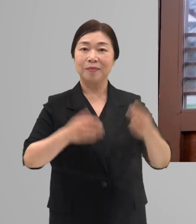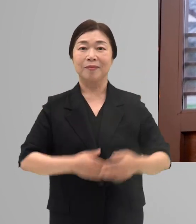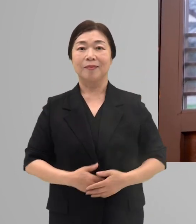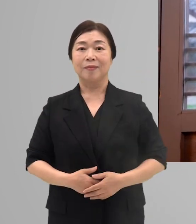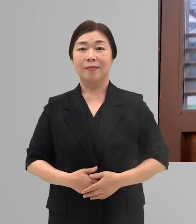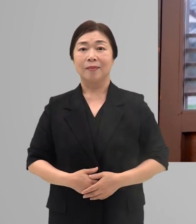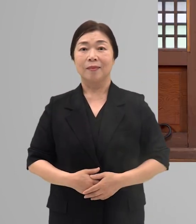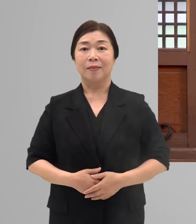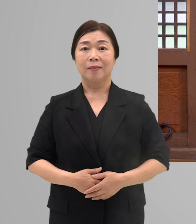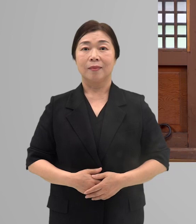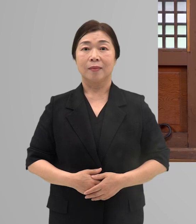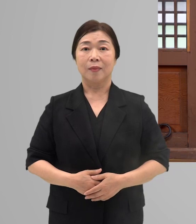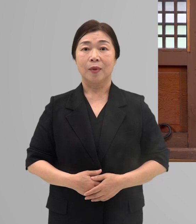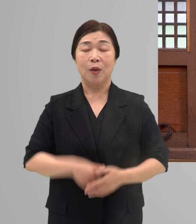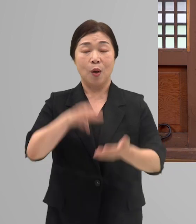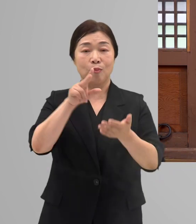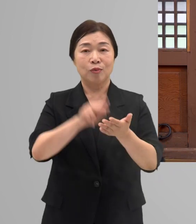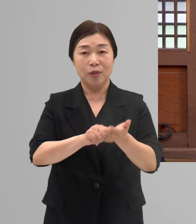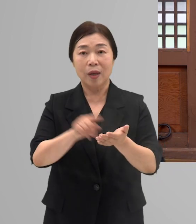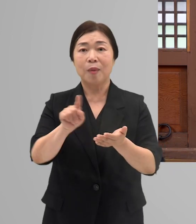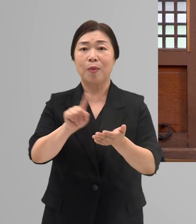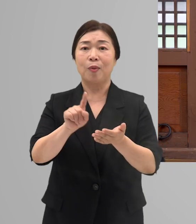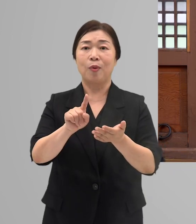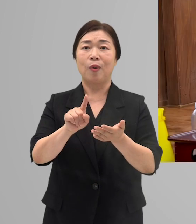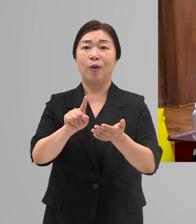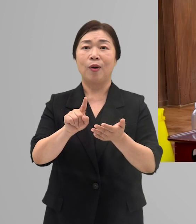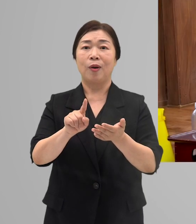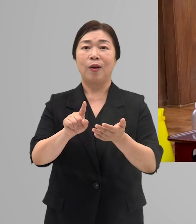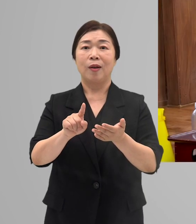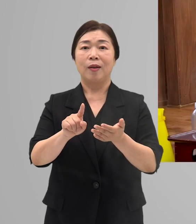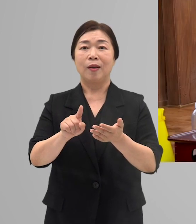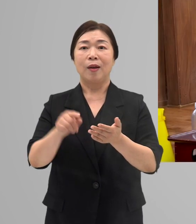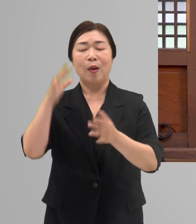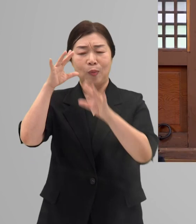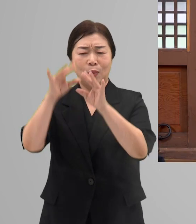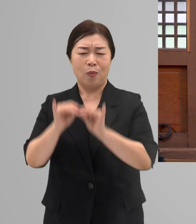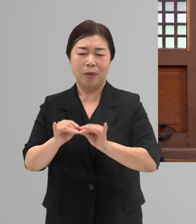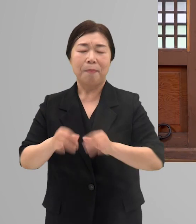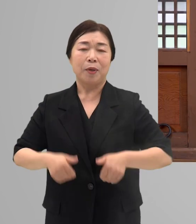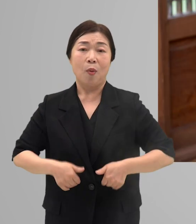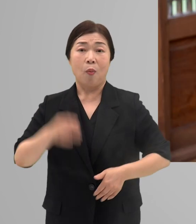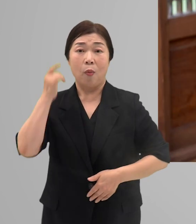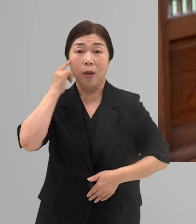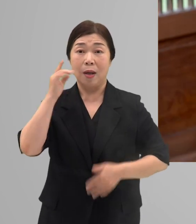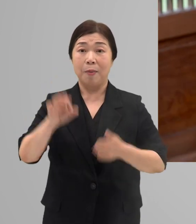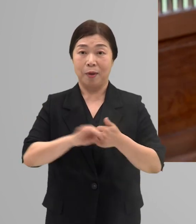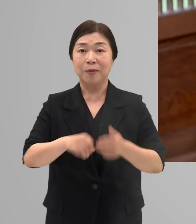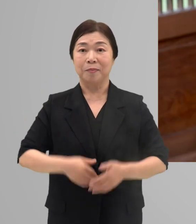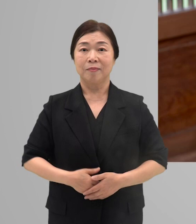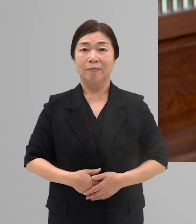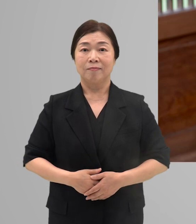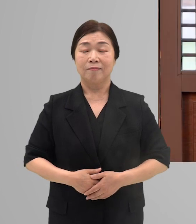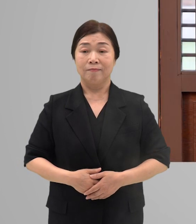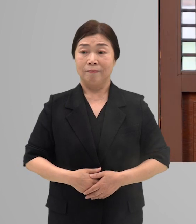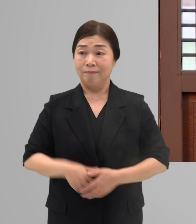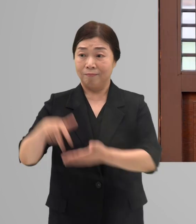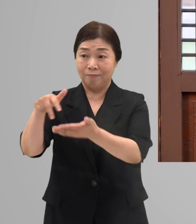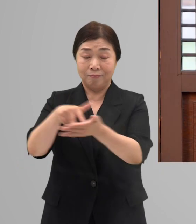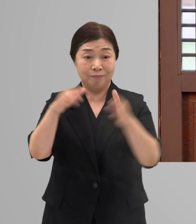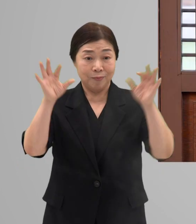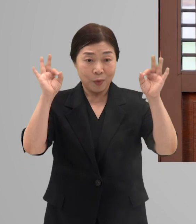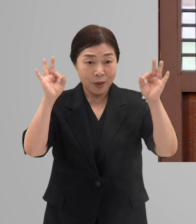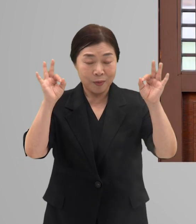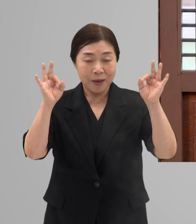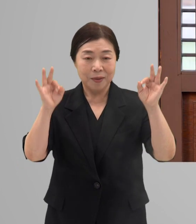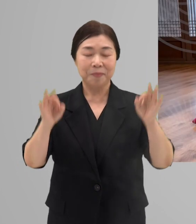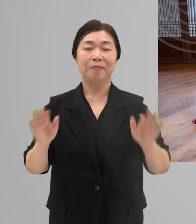어떨까 하는데요. 이번 문제가 치매 관련 문제다 보니까 따라서 동의를 구해야 할 것 같습니다. 네, 동의합니다. 마지막